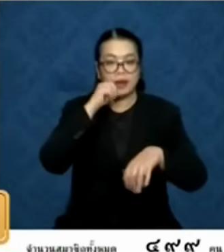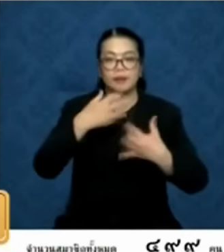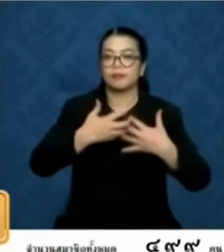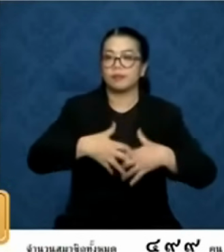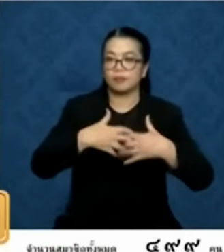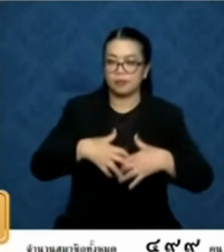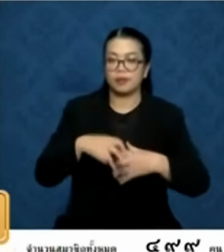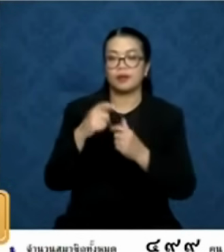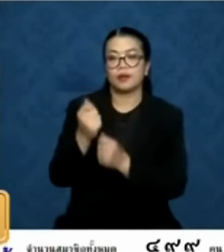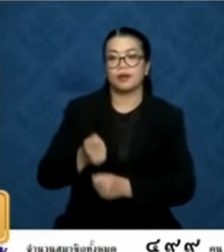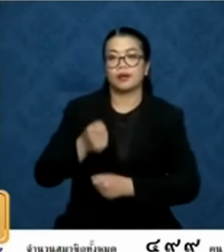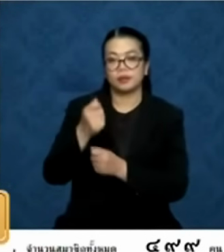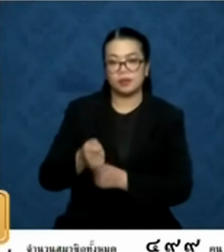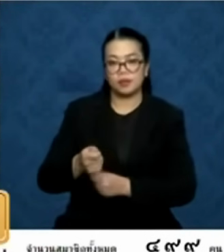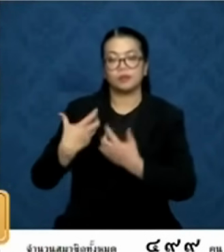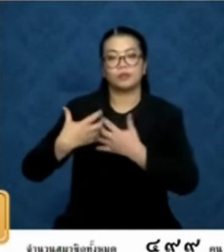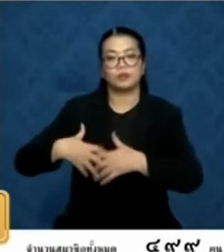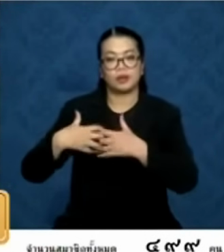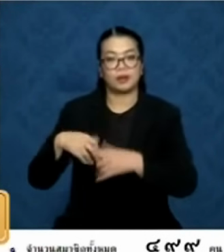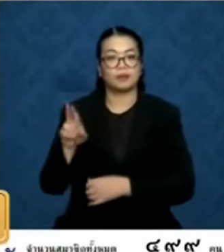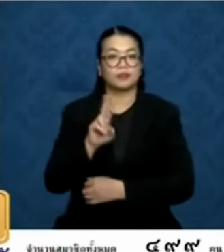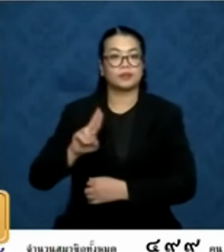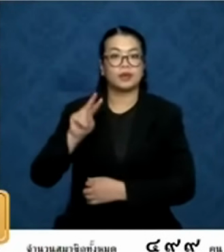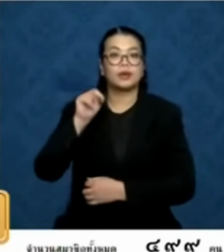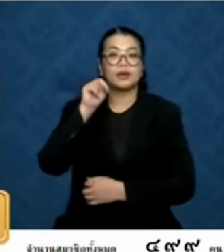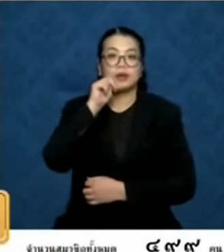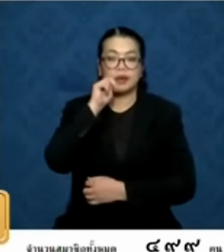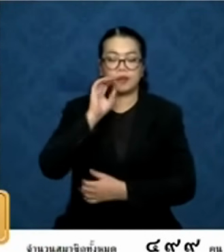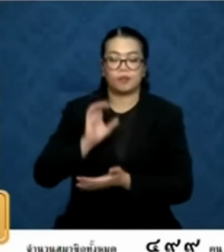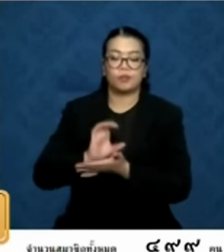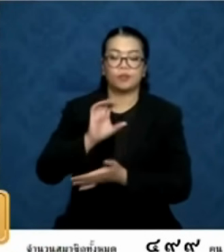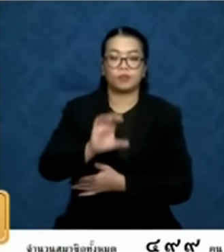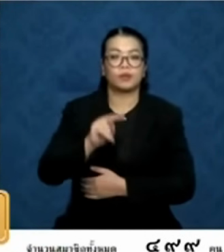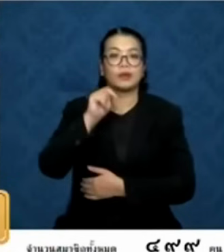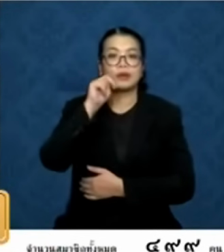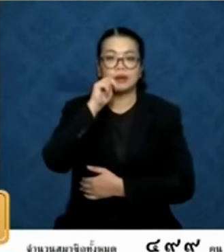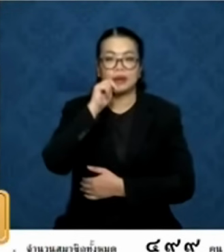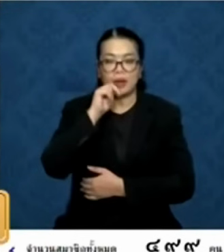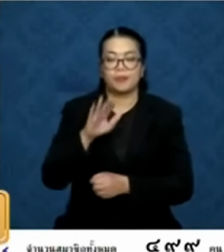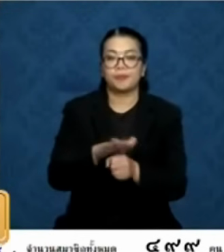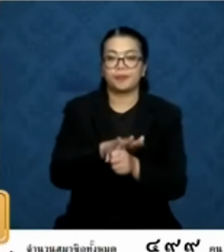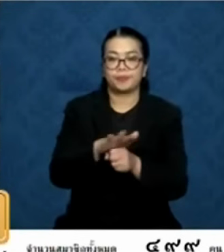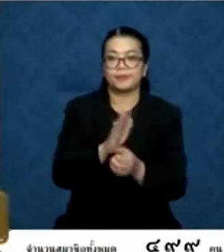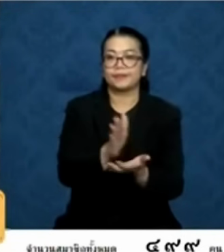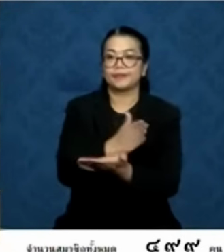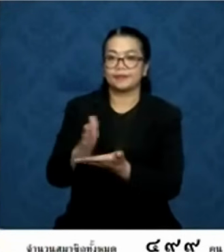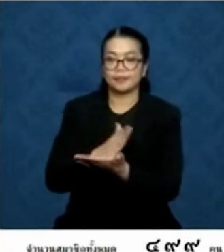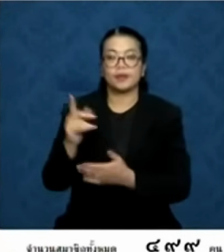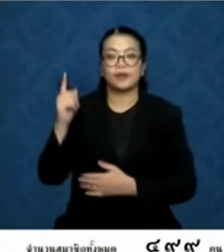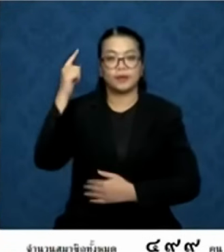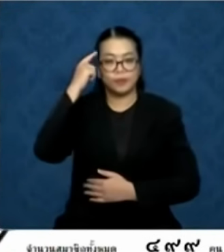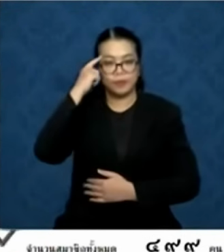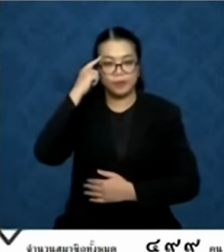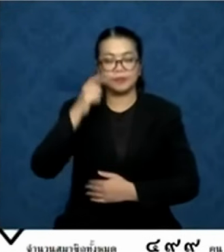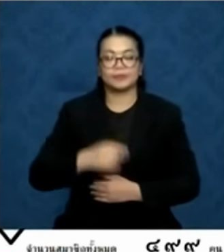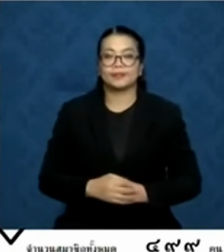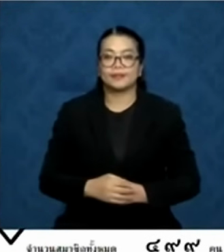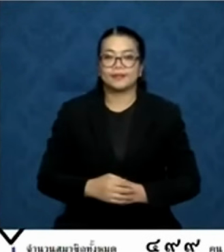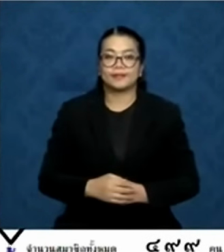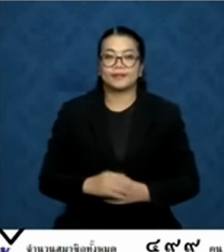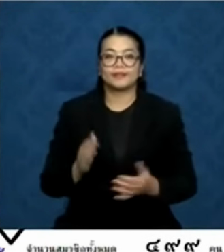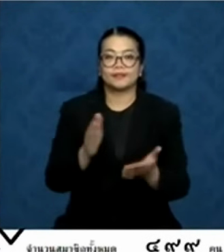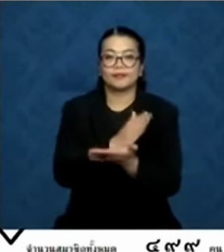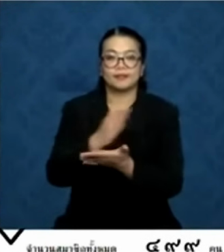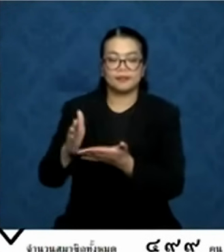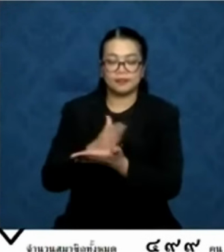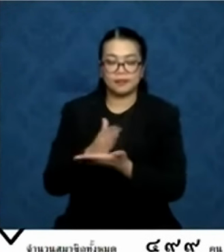การอุตสาหกรรมให้มีต้นทุนน้ำใช้อย่างสมบูรณ์มีพื้นที่รับประโยชน์จาก